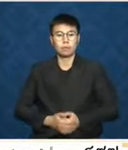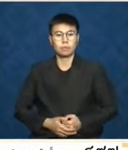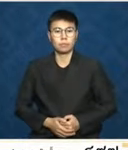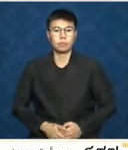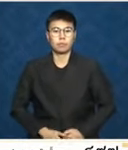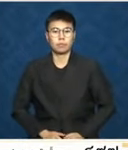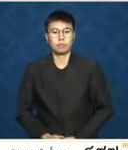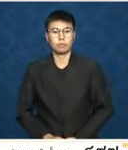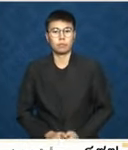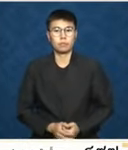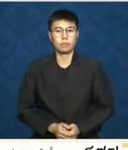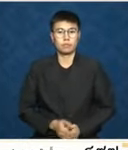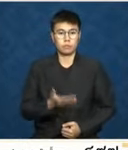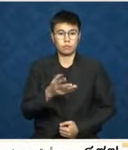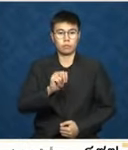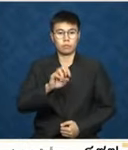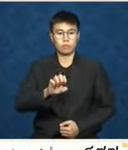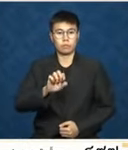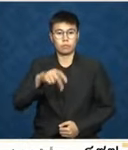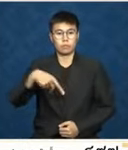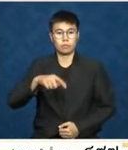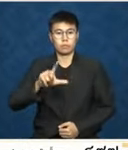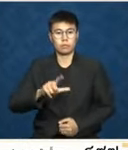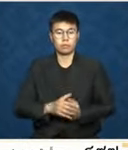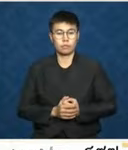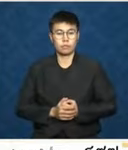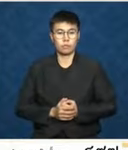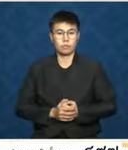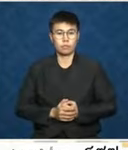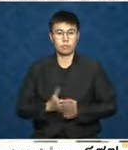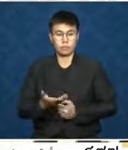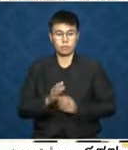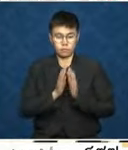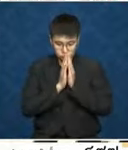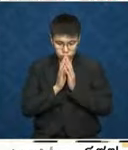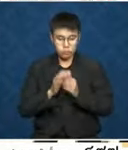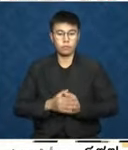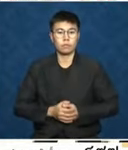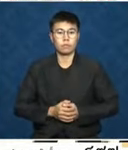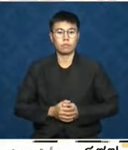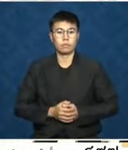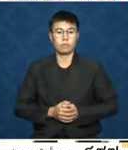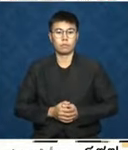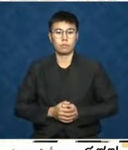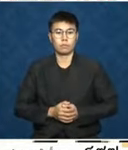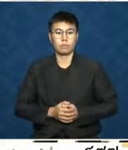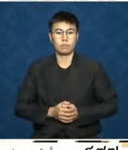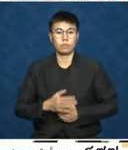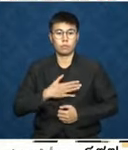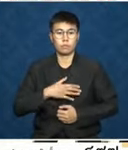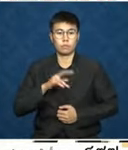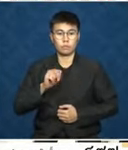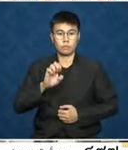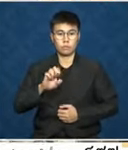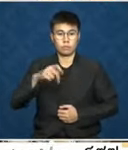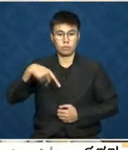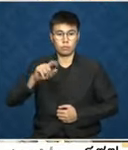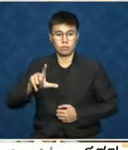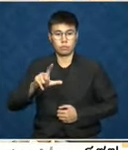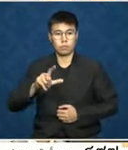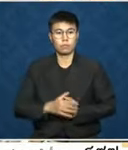เอขอเชิญคุณนิพนธ์คุณขยันครับกราบเรียนท่านประธานสภาที่เคารพผมนิพนคน